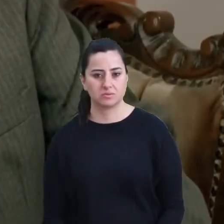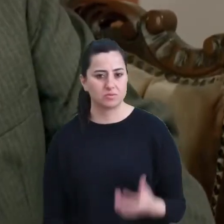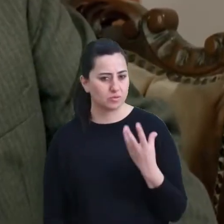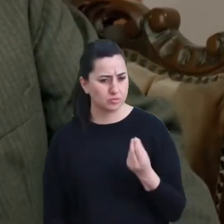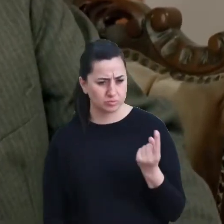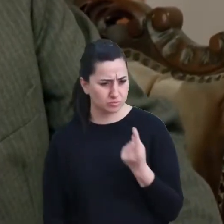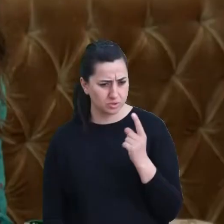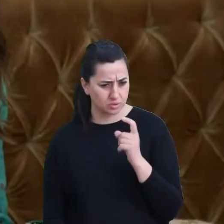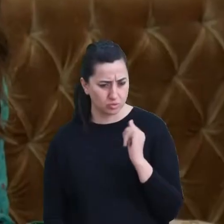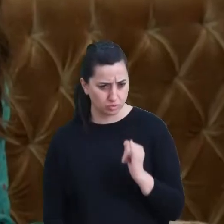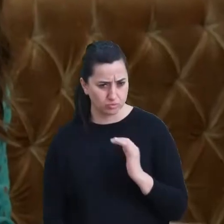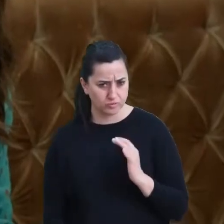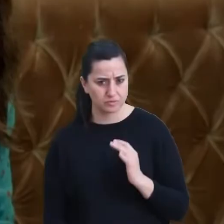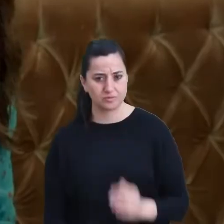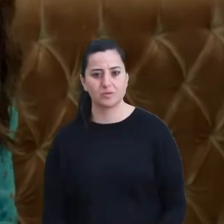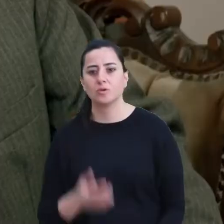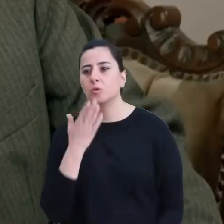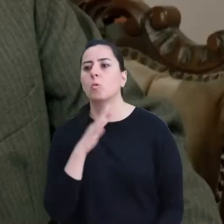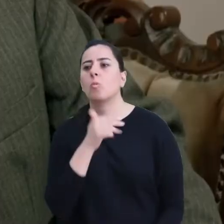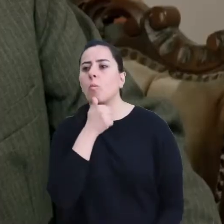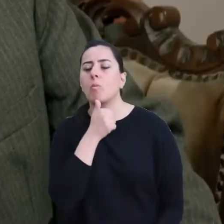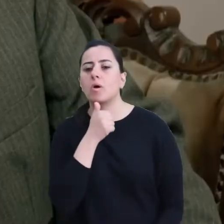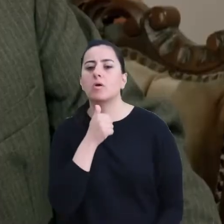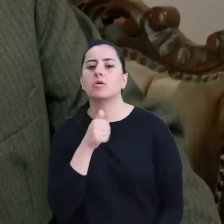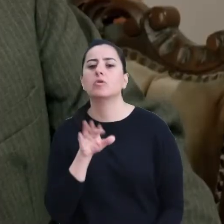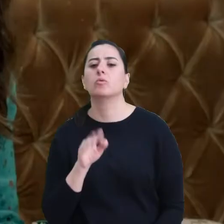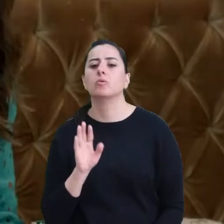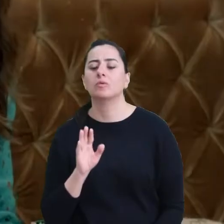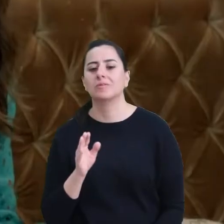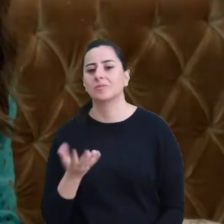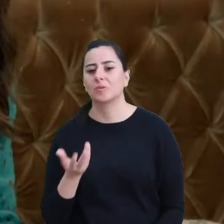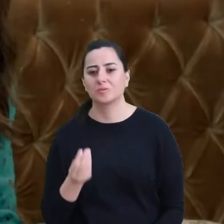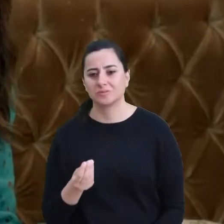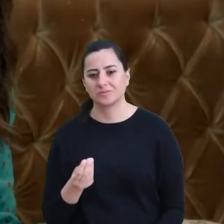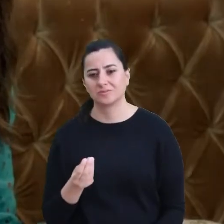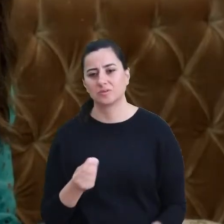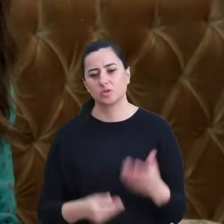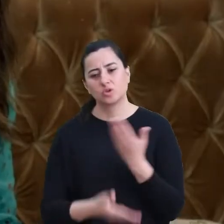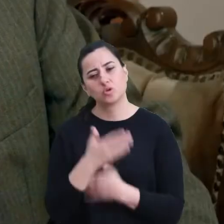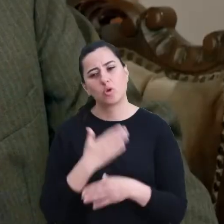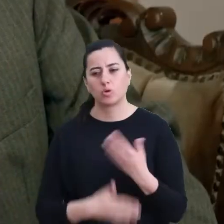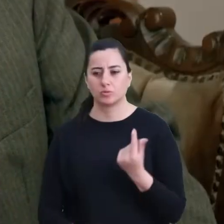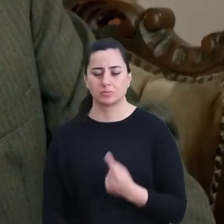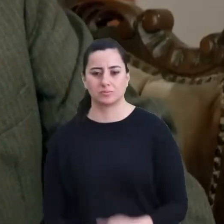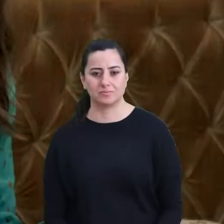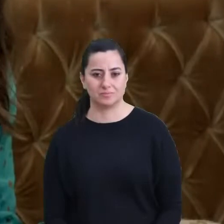Hayırdır, ters bir şey mi oldu? Yok baba, yok ne olacak? Yoruldum azıcık.